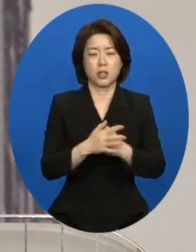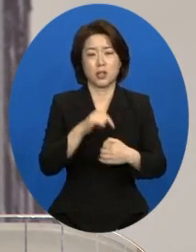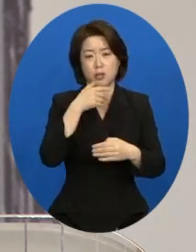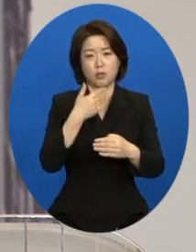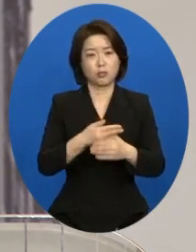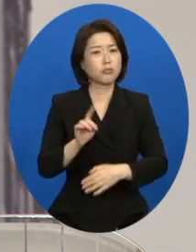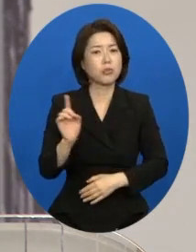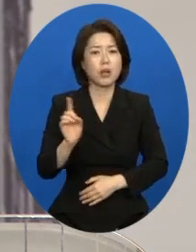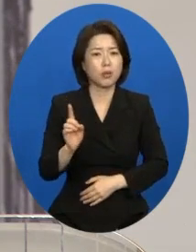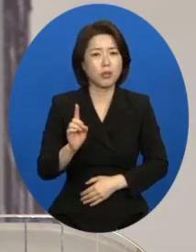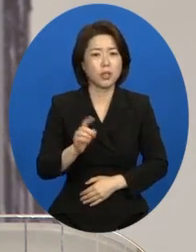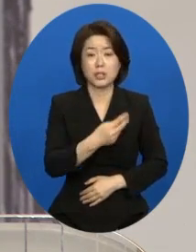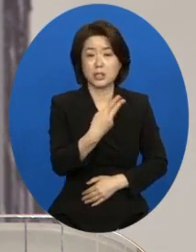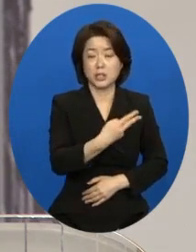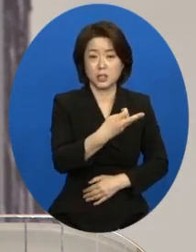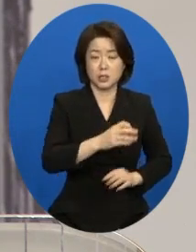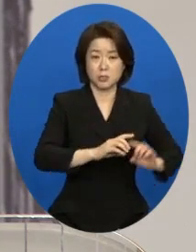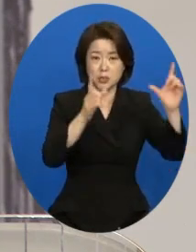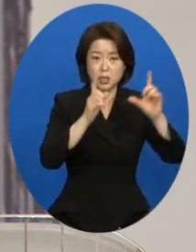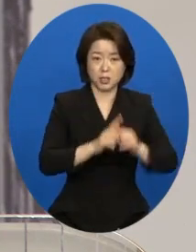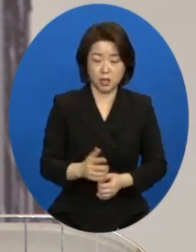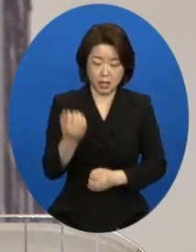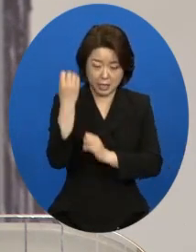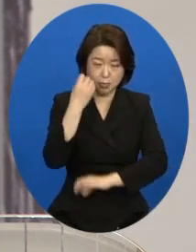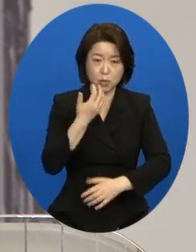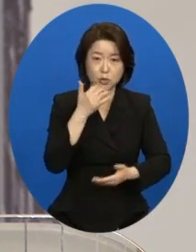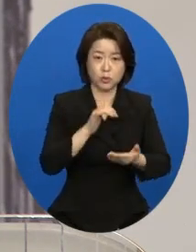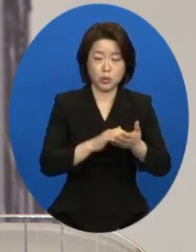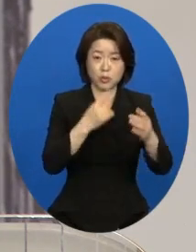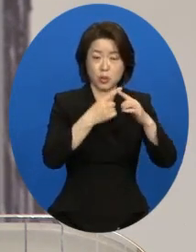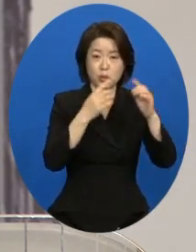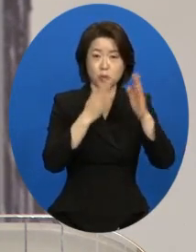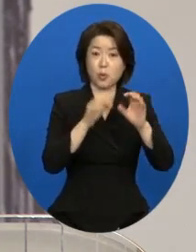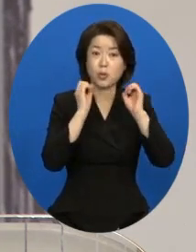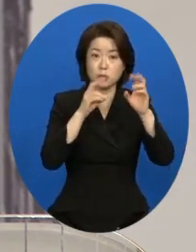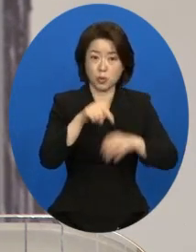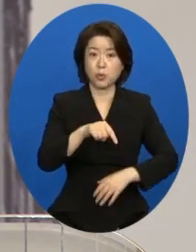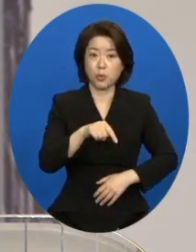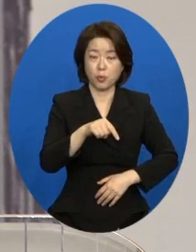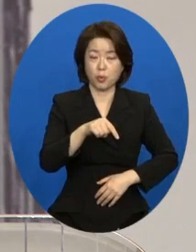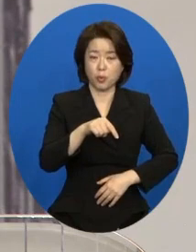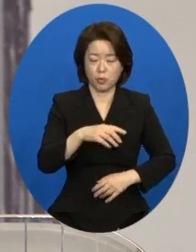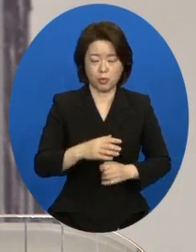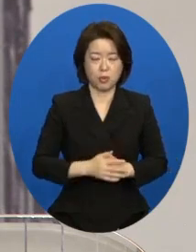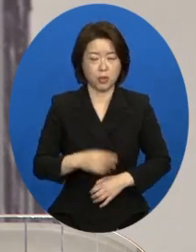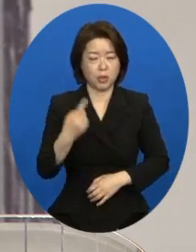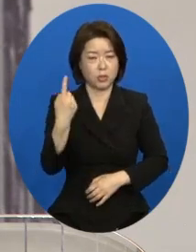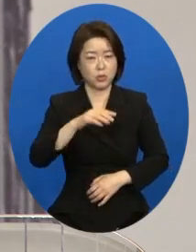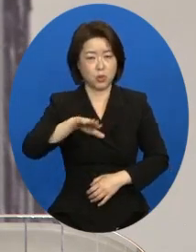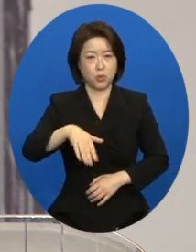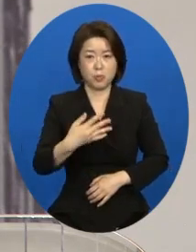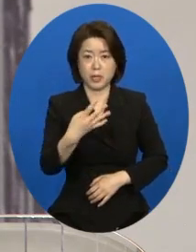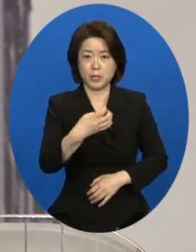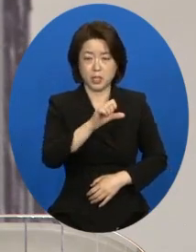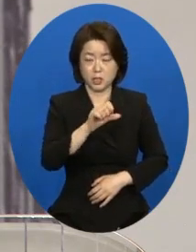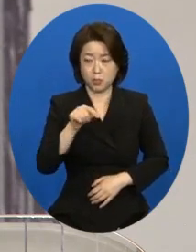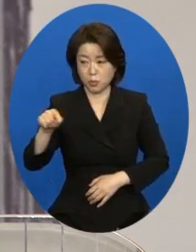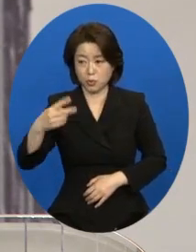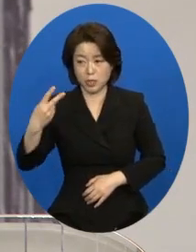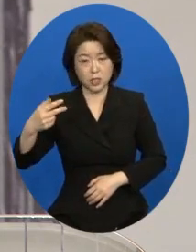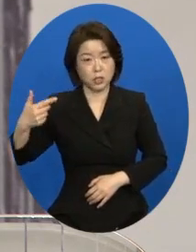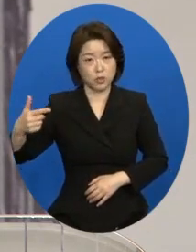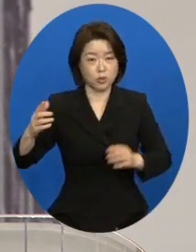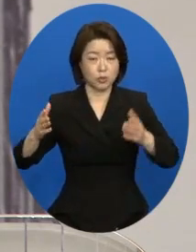북한은 어떤가요? 2013년 모퉁이들 선교회, 북한 선교하는 곳인데 1945년에서 2006년까지